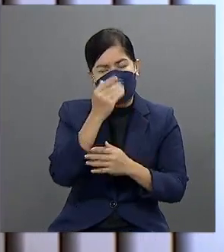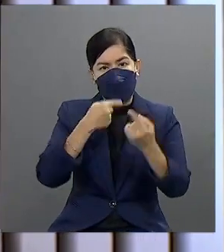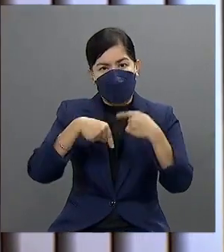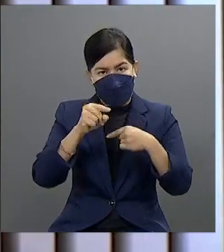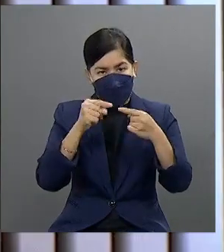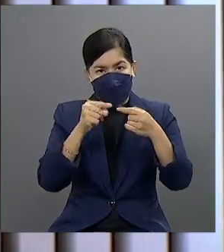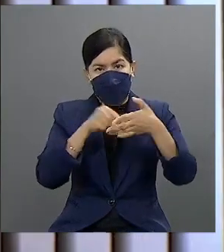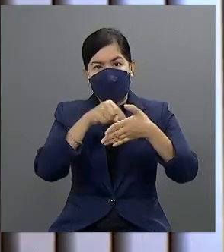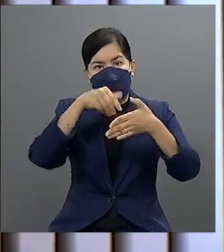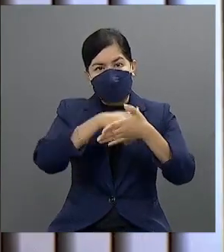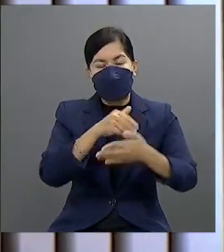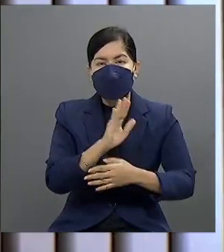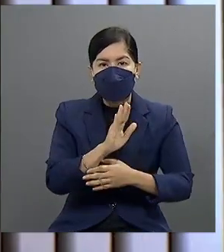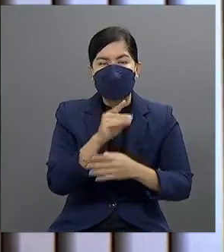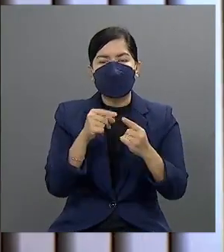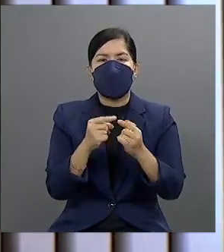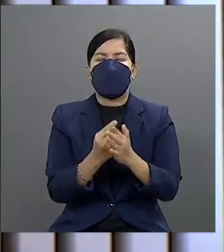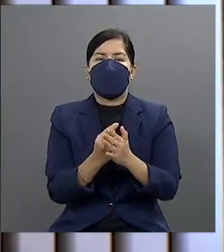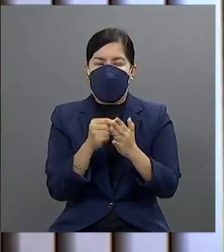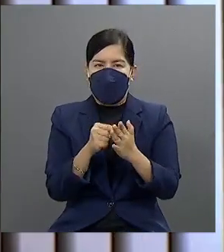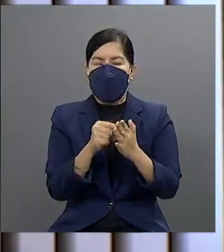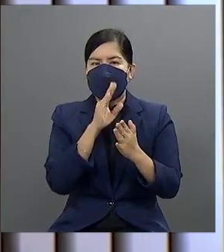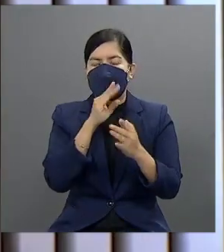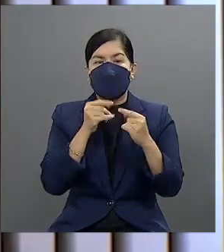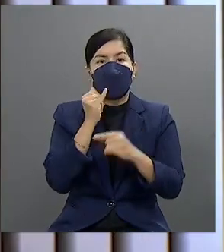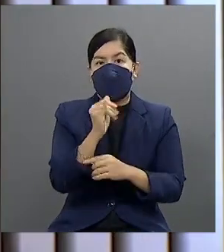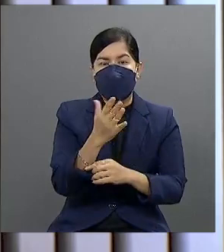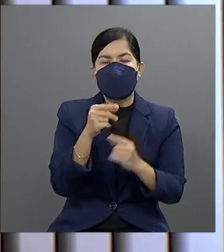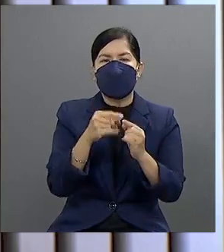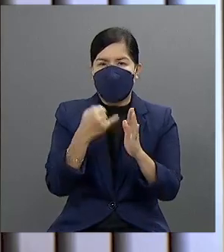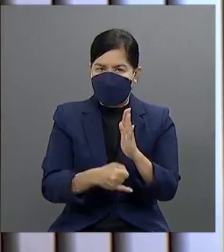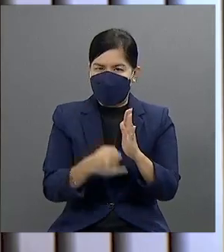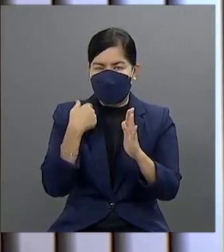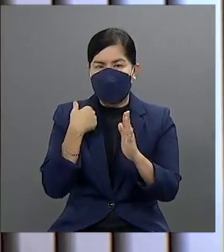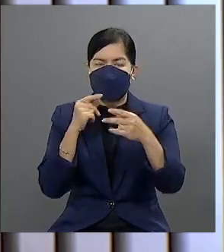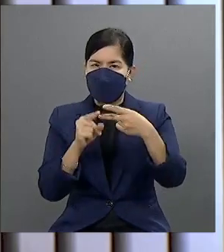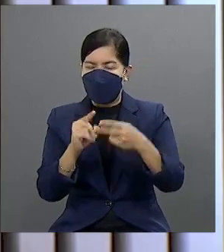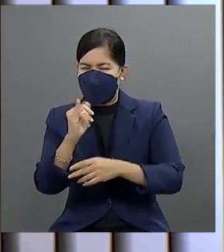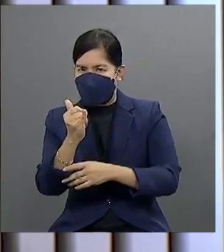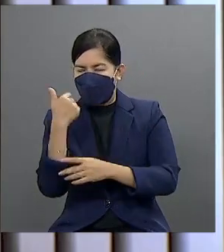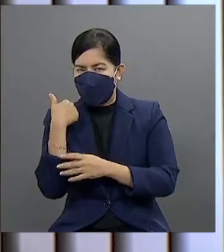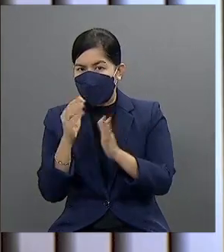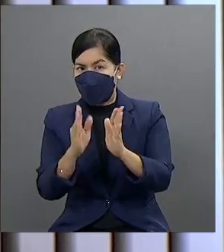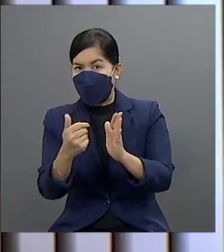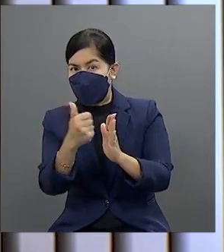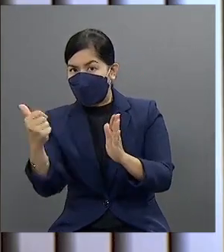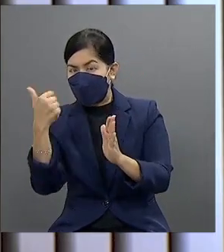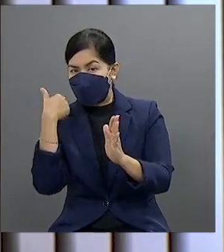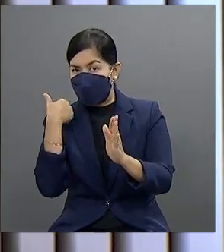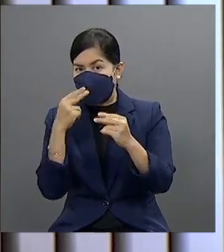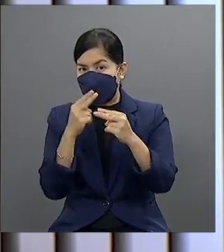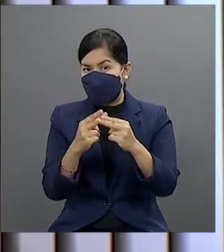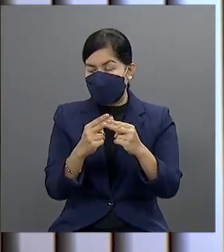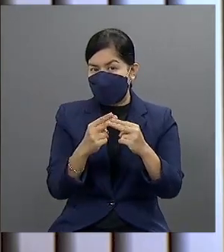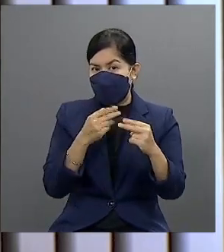เองหนึ่งครับมีความผิดอยู่แล้ว2 อาจจะเจอมิจฉาชีพสวมรอยได้มาสวมรอยสวมชื่อเอาเลขบัตรประชาชนเราเลือกตั้ง